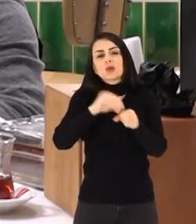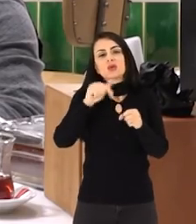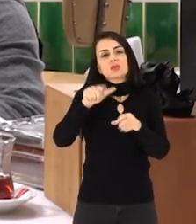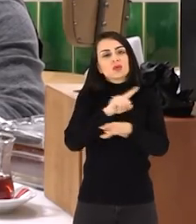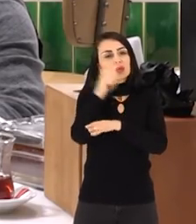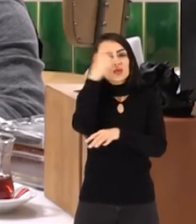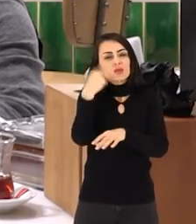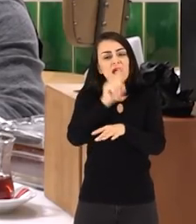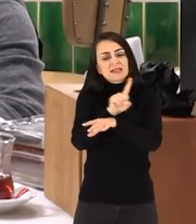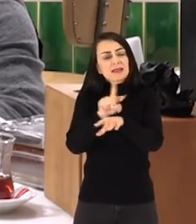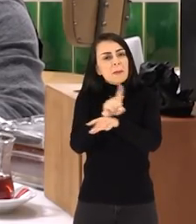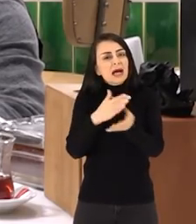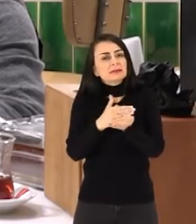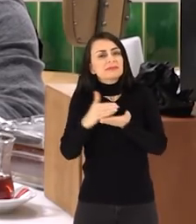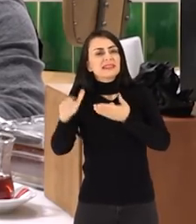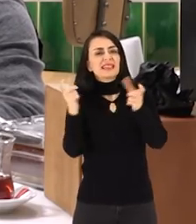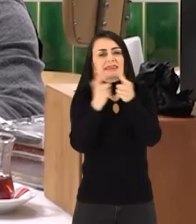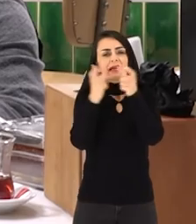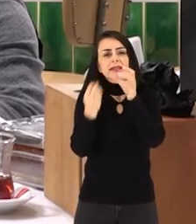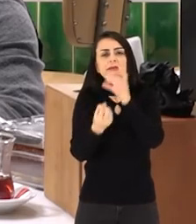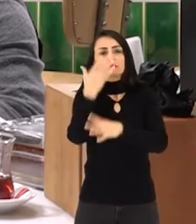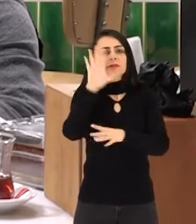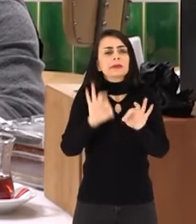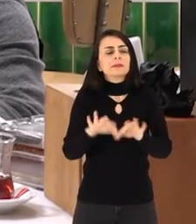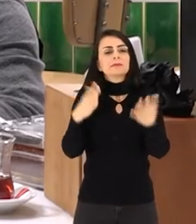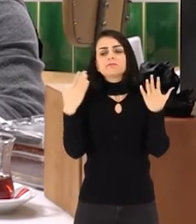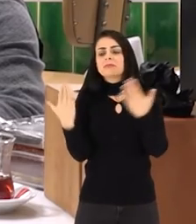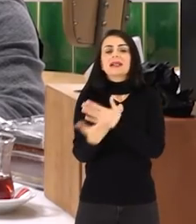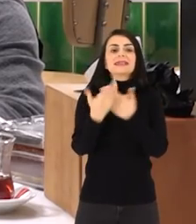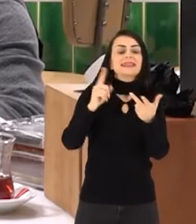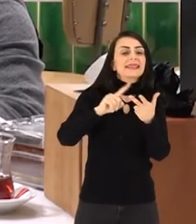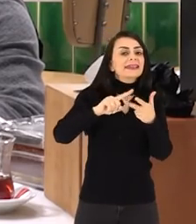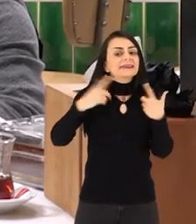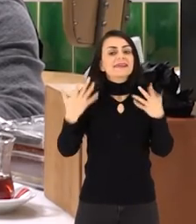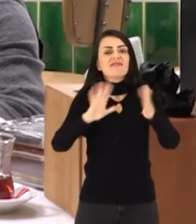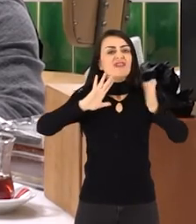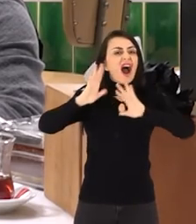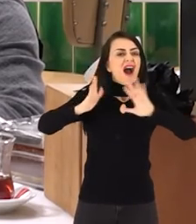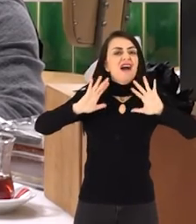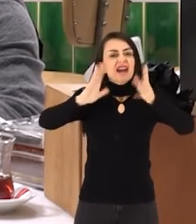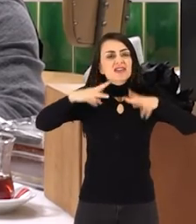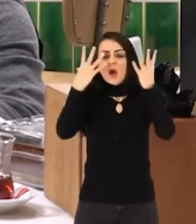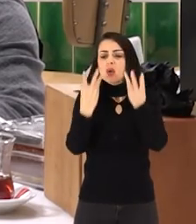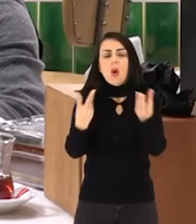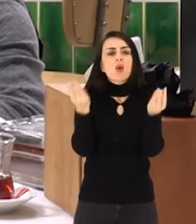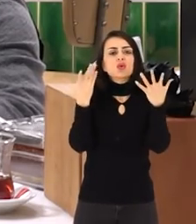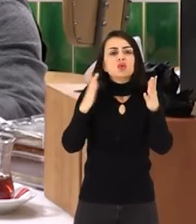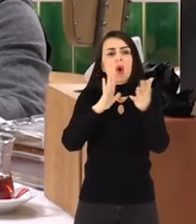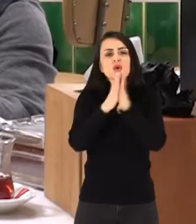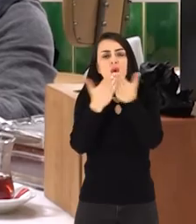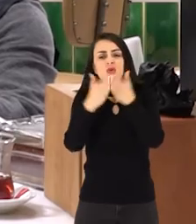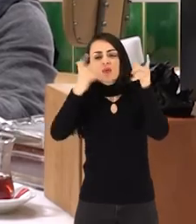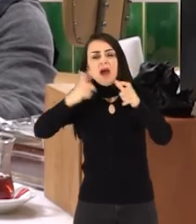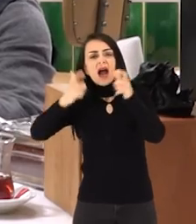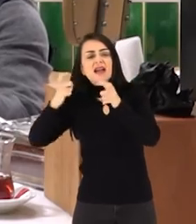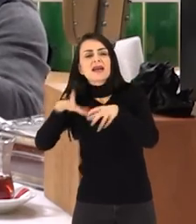zaman ilerledikçe işte böyle dernekler oluşmaya başladı. İşte vesaire aktivitenin olabileceği kütüphane vesaire vesaire gibi